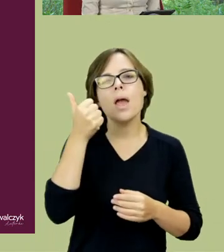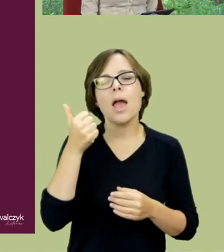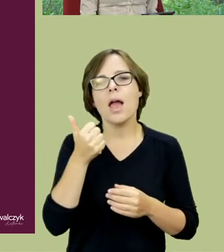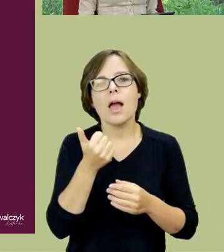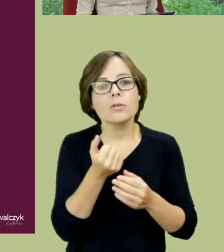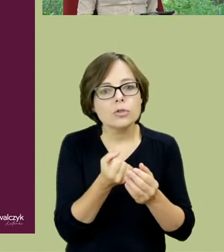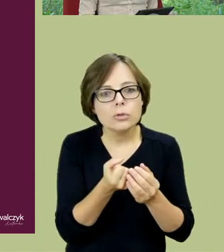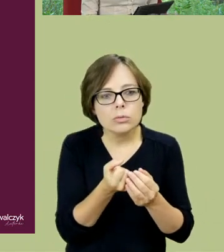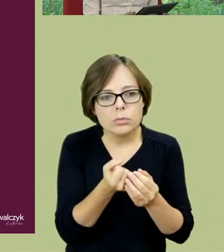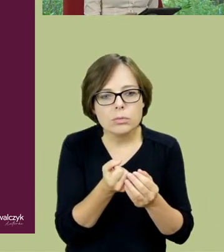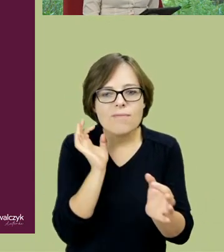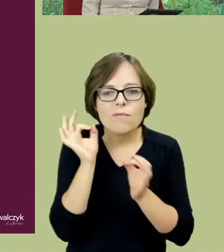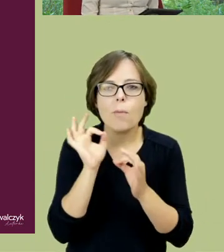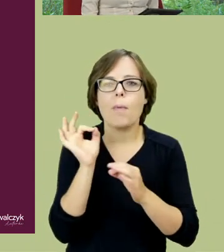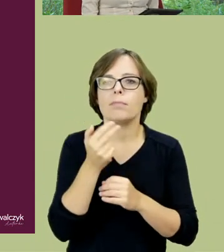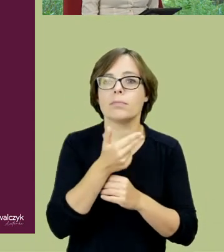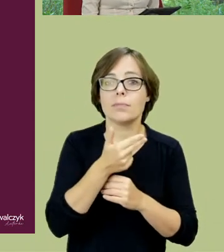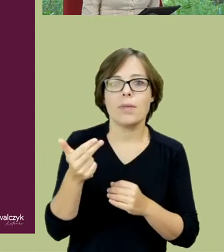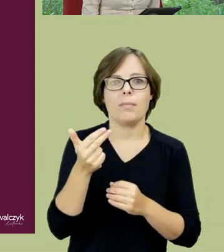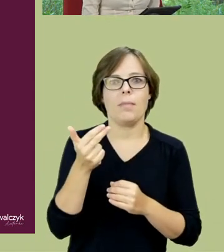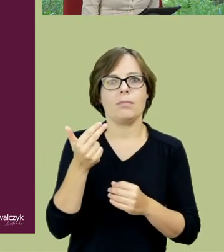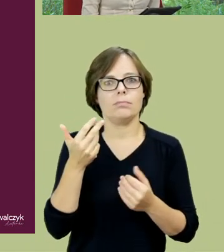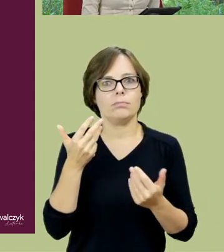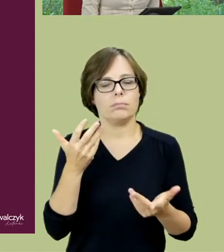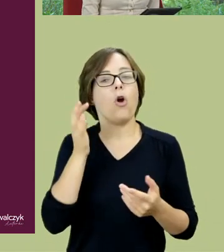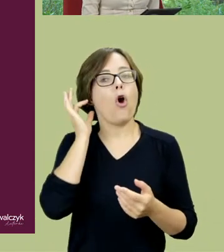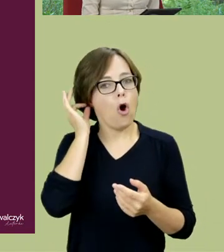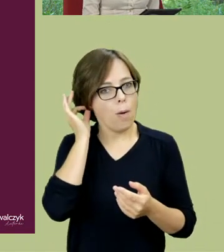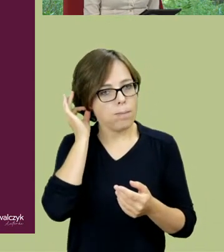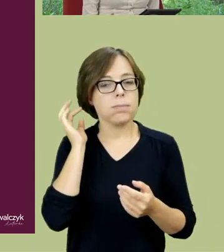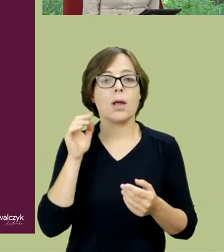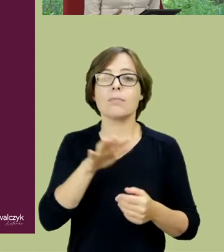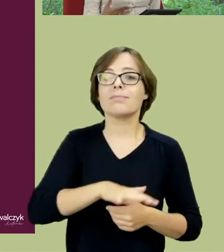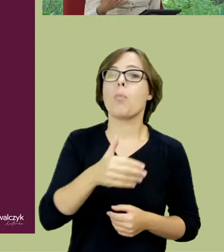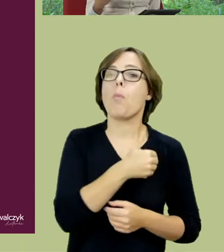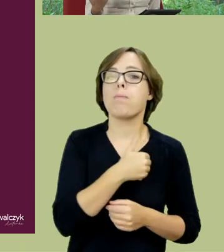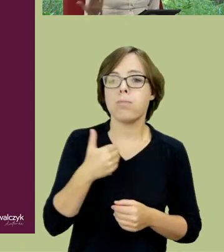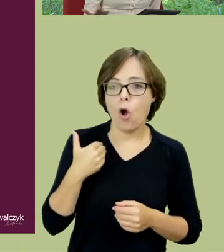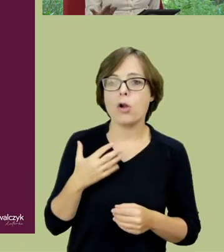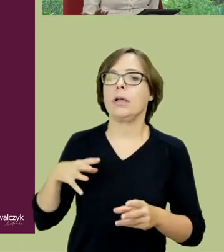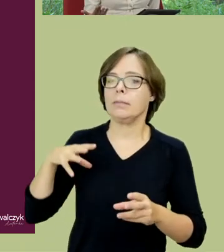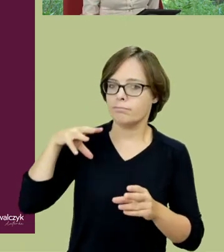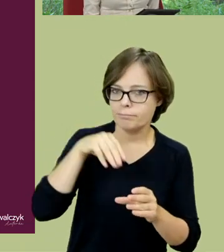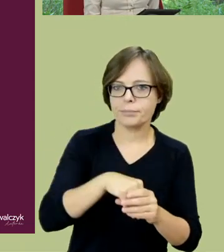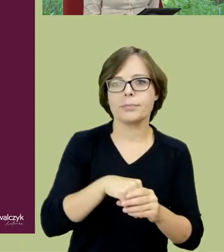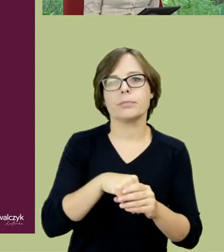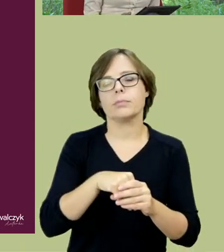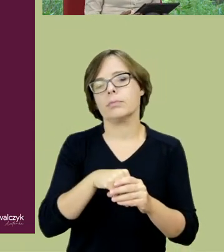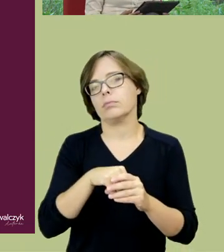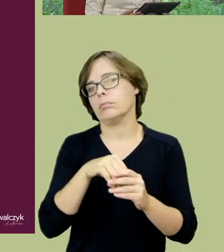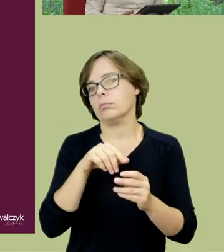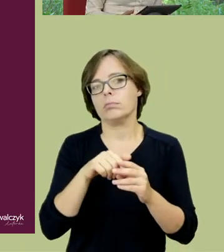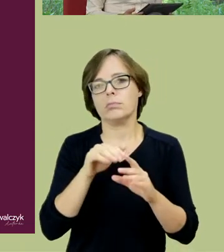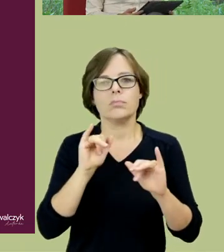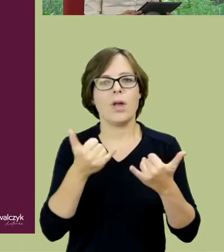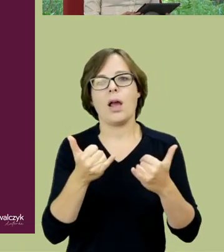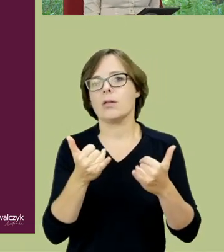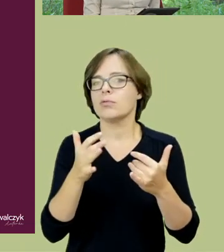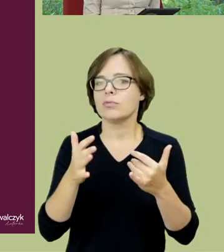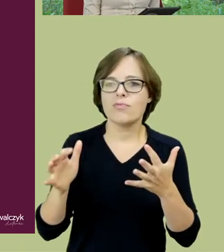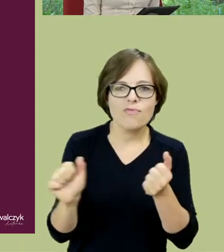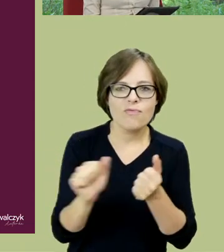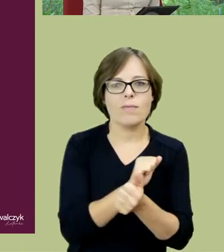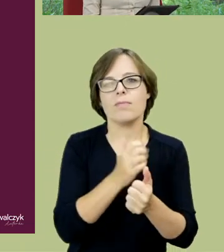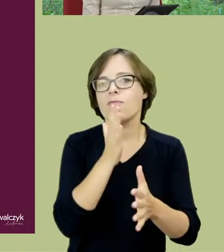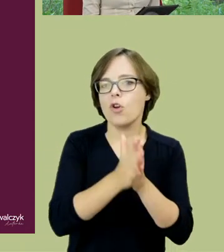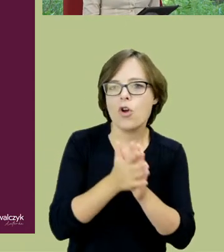temat zaangażowania kobiet na ziemiach polskich w coś, co nazwalibyśmy czynem zbrojnym